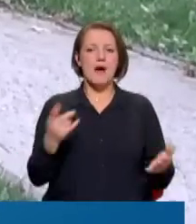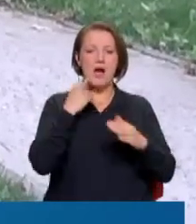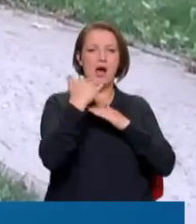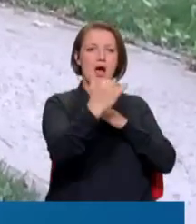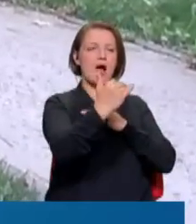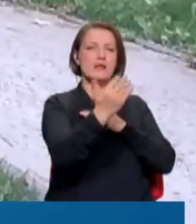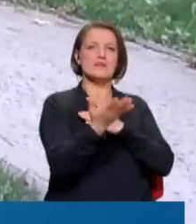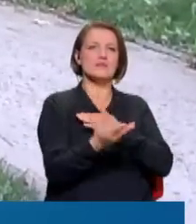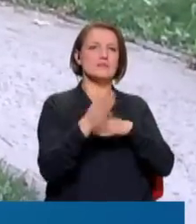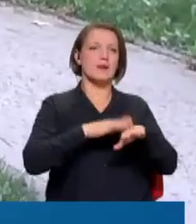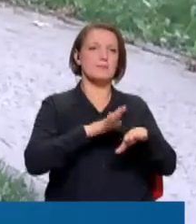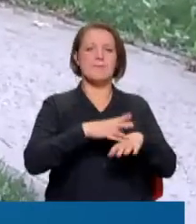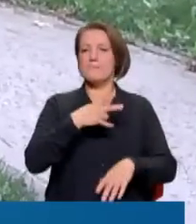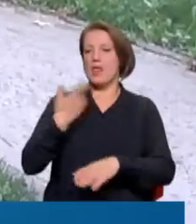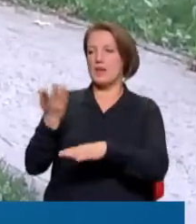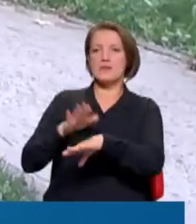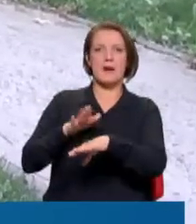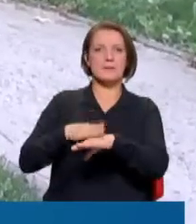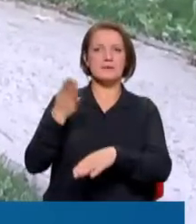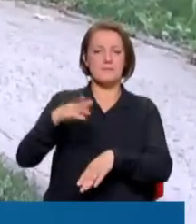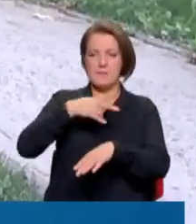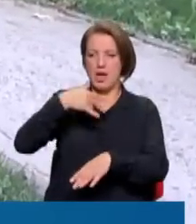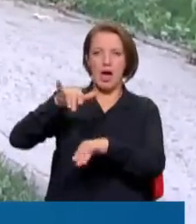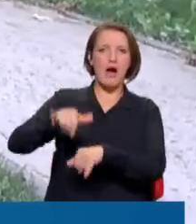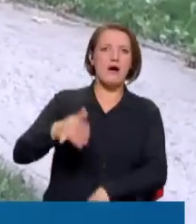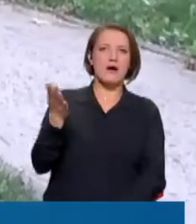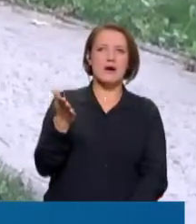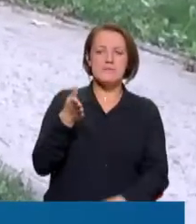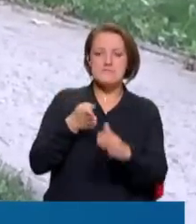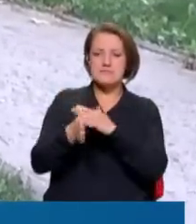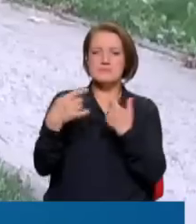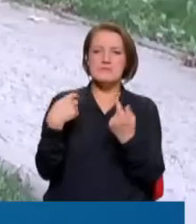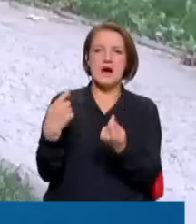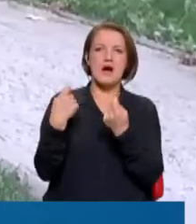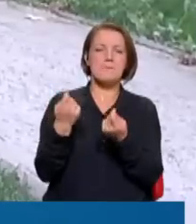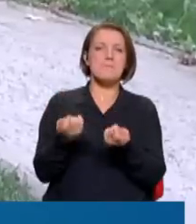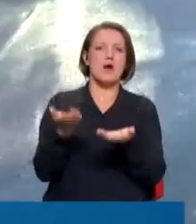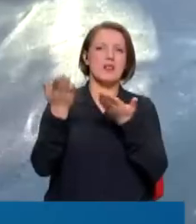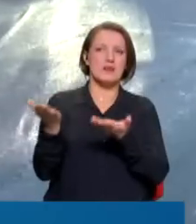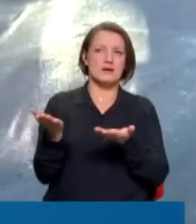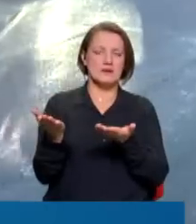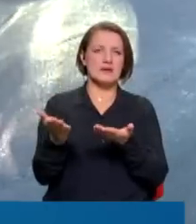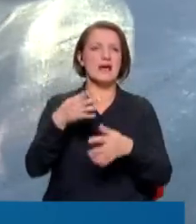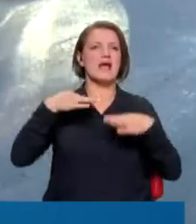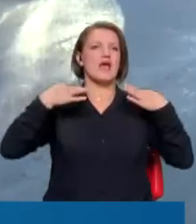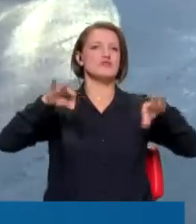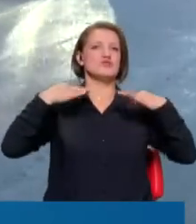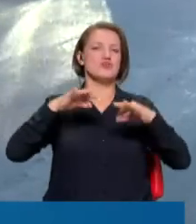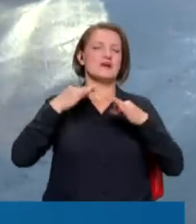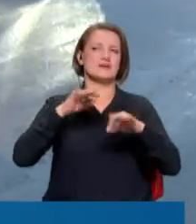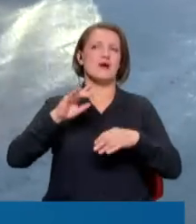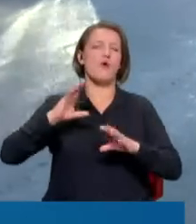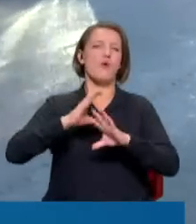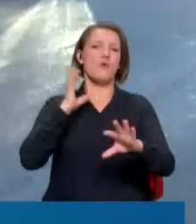yapsın şey belediyeler ne yapsın belediye de haklı girdiler pahalı ceriyan Pahalı Eskişehir'de toplu